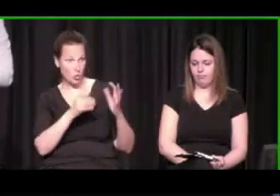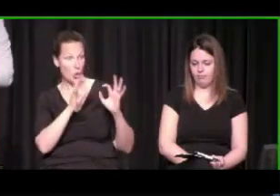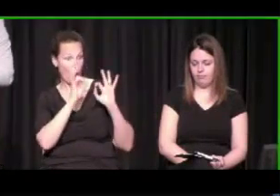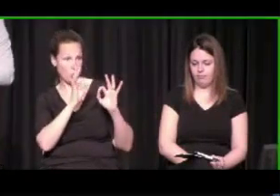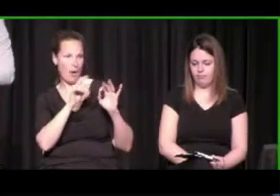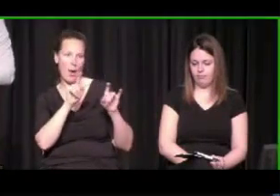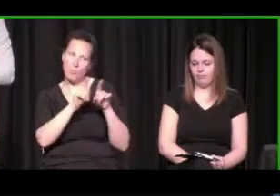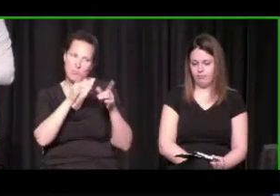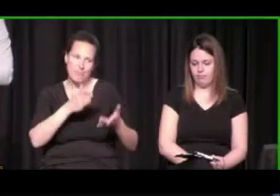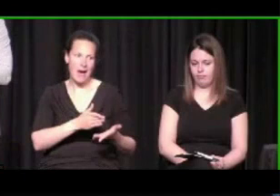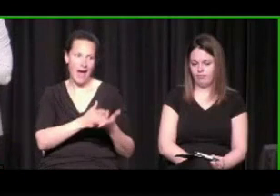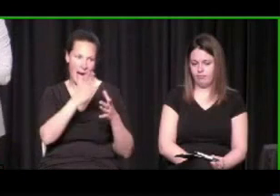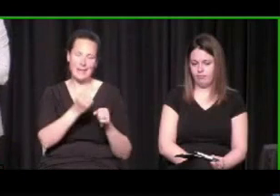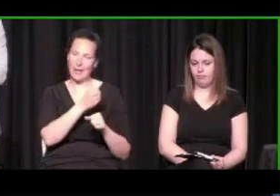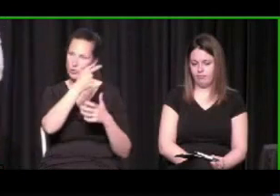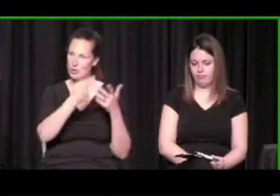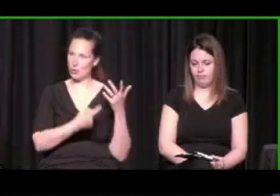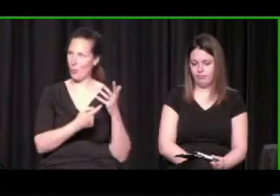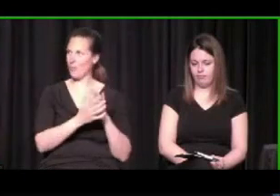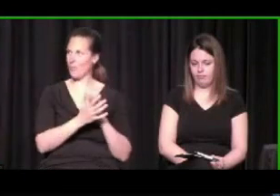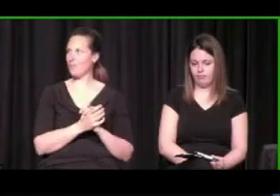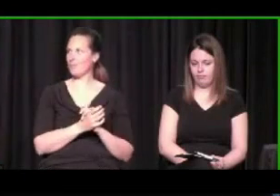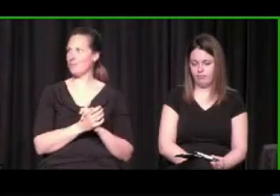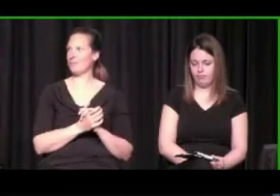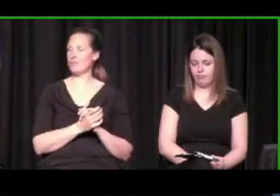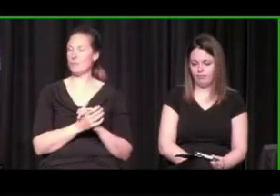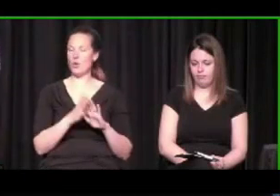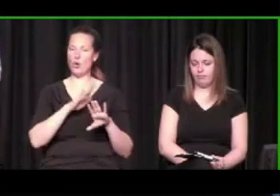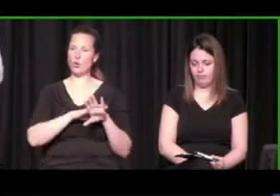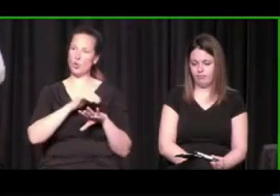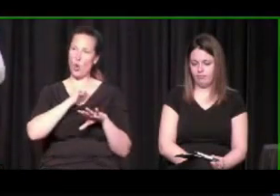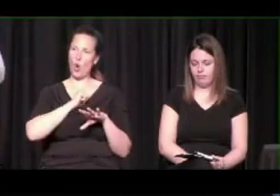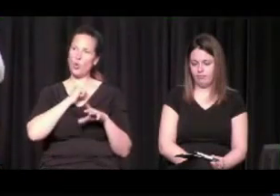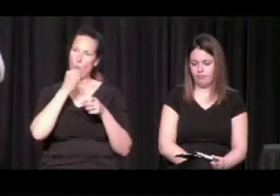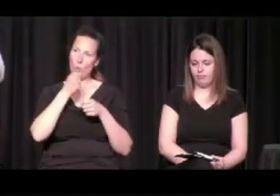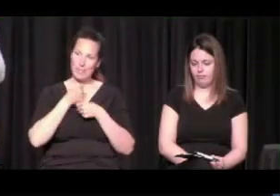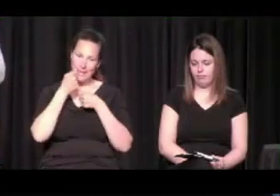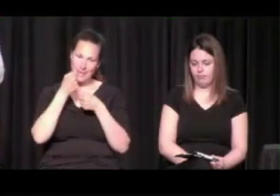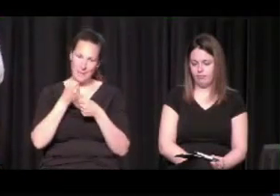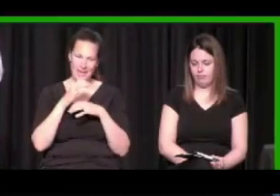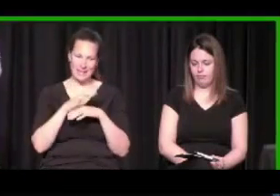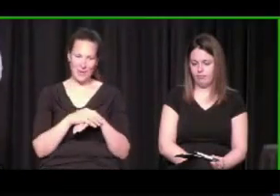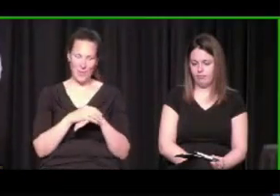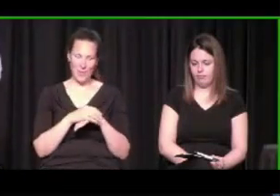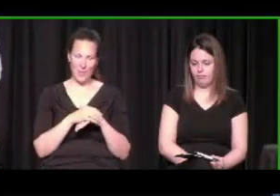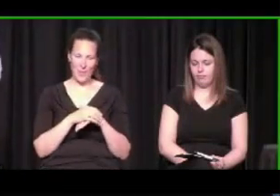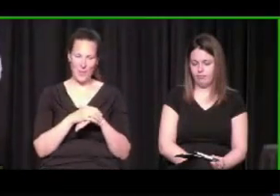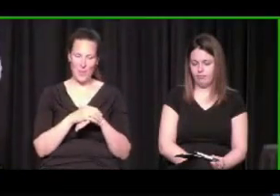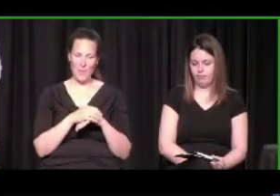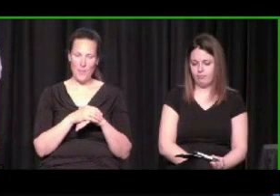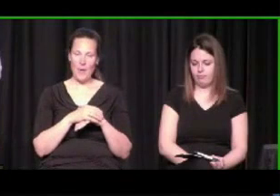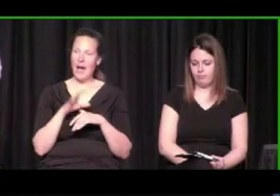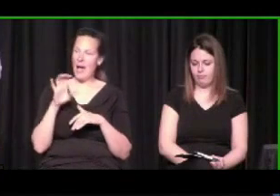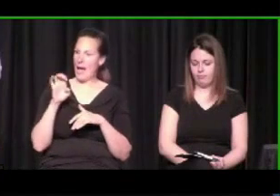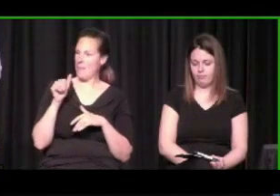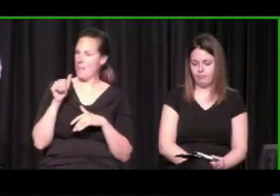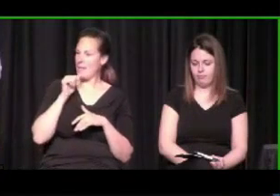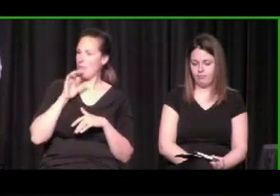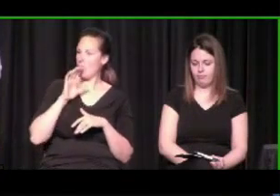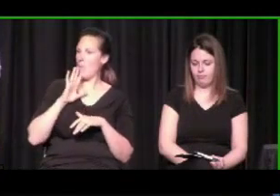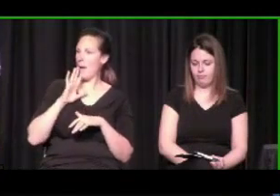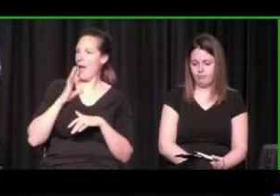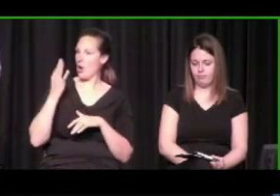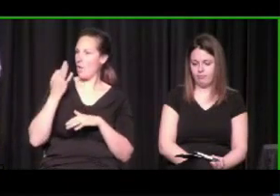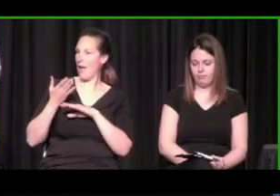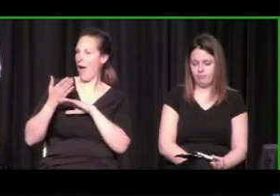avoir. Donc, ce qu'on sait en fait de l'autodétermination, c'est que, un peu comme Émilie le présentait juste